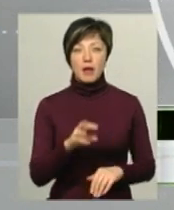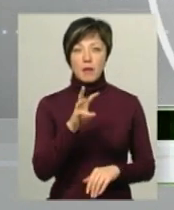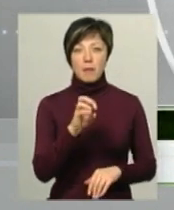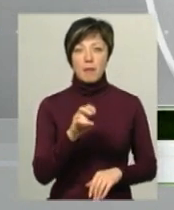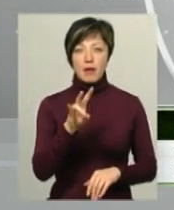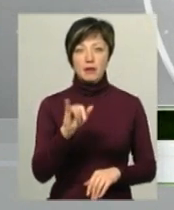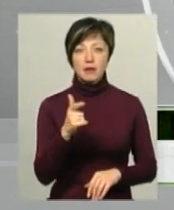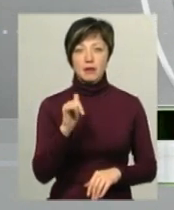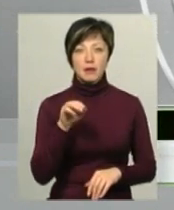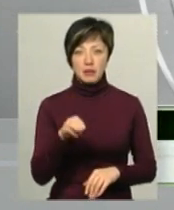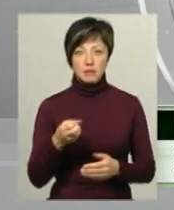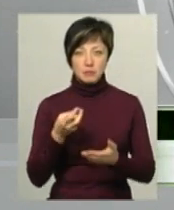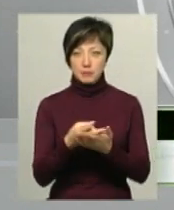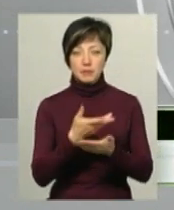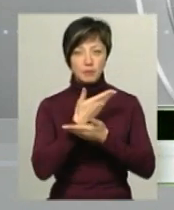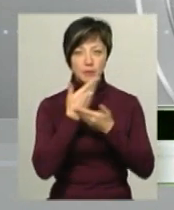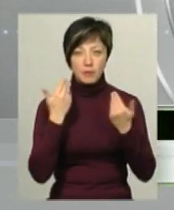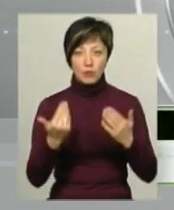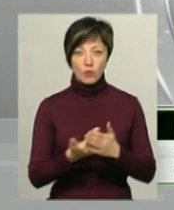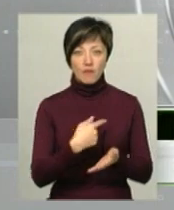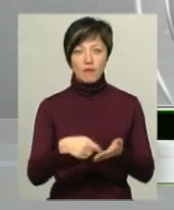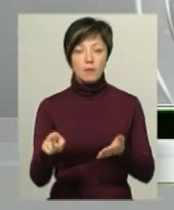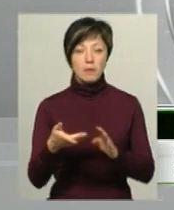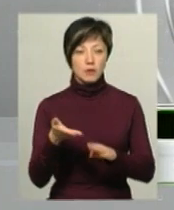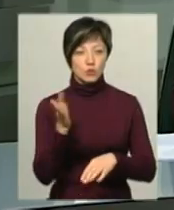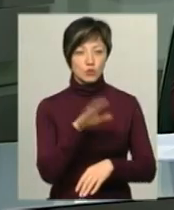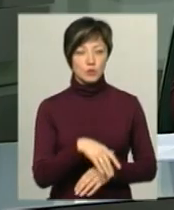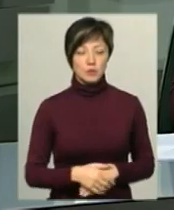вже свіжі не поступали, виписуються.